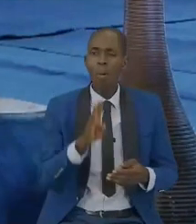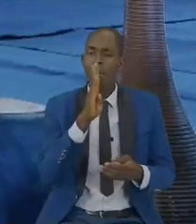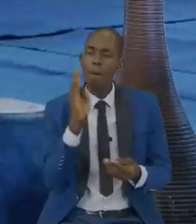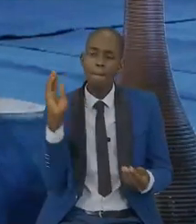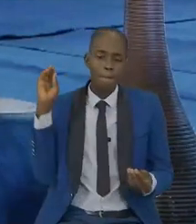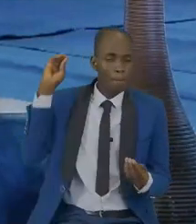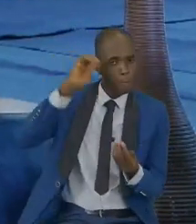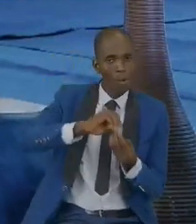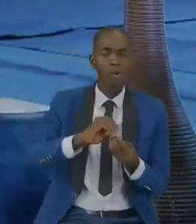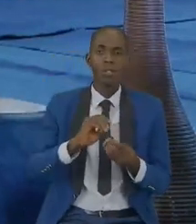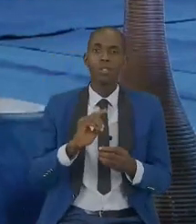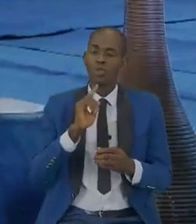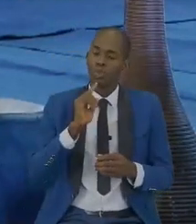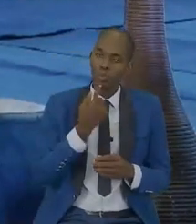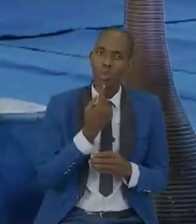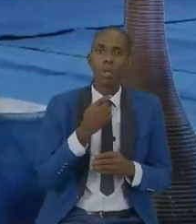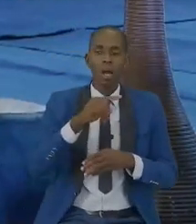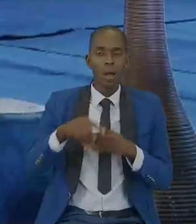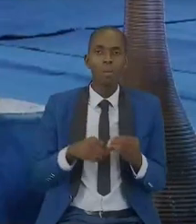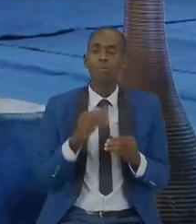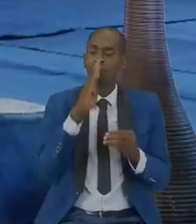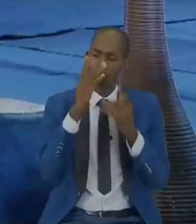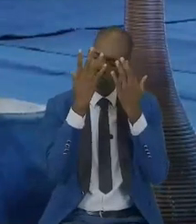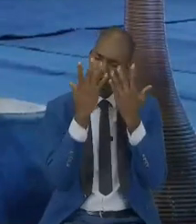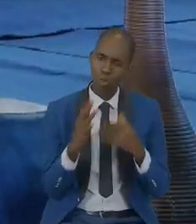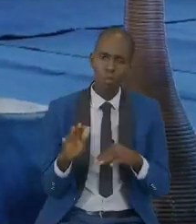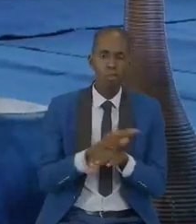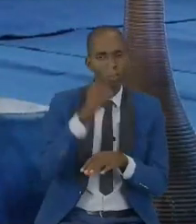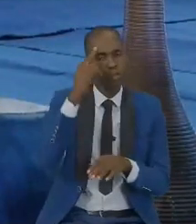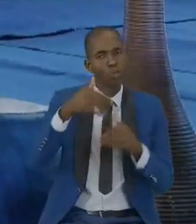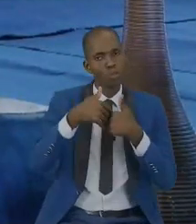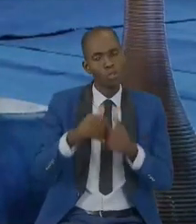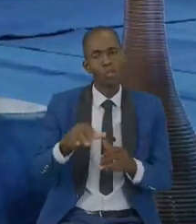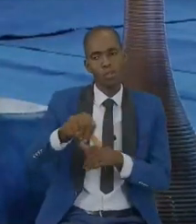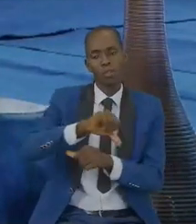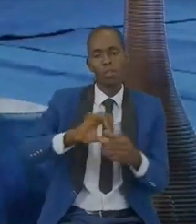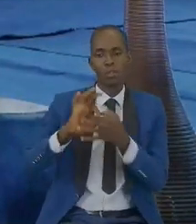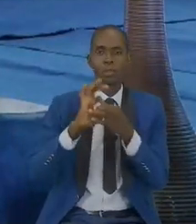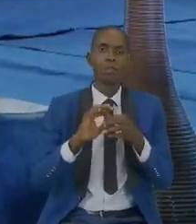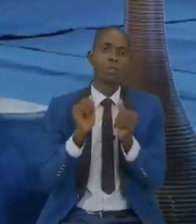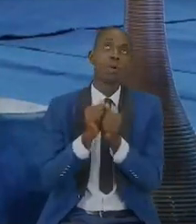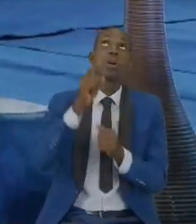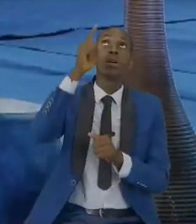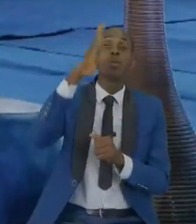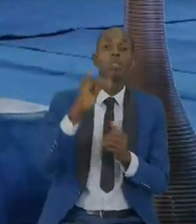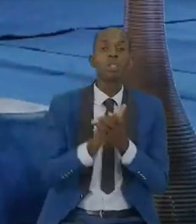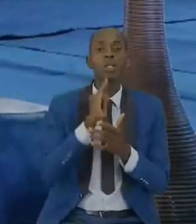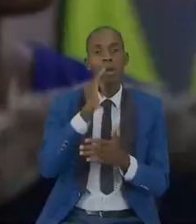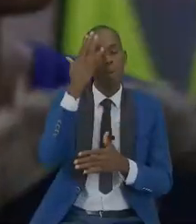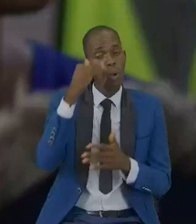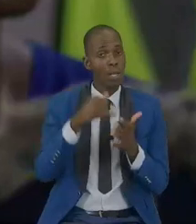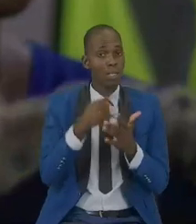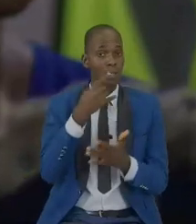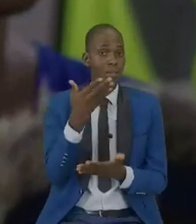devrais être terriblement triste parce que tu as perdu ton interaction, ta communion avec Dieu.